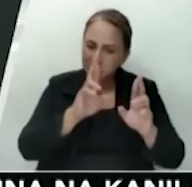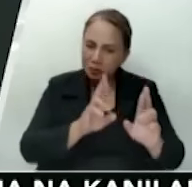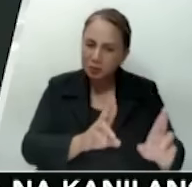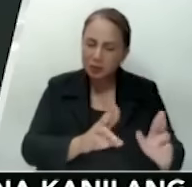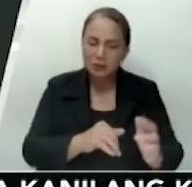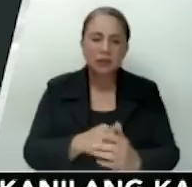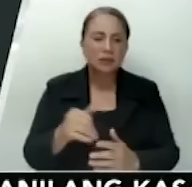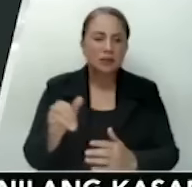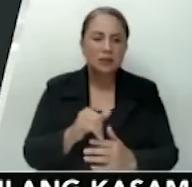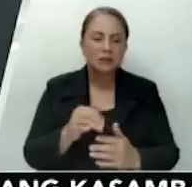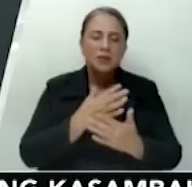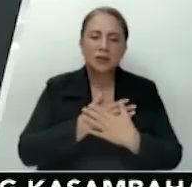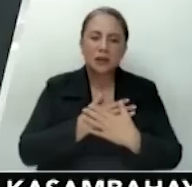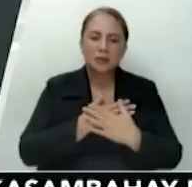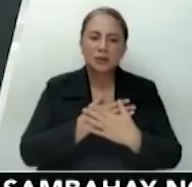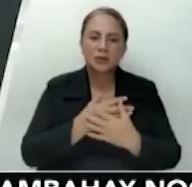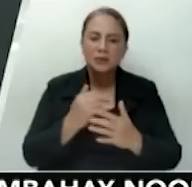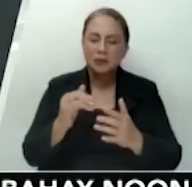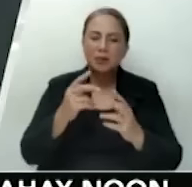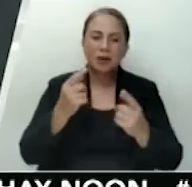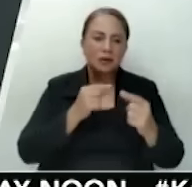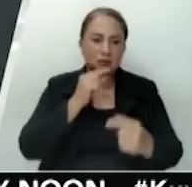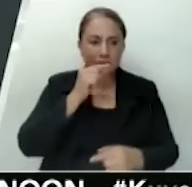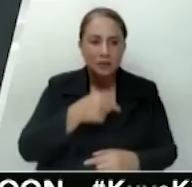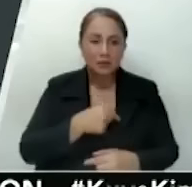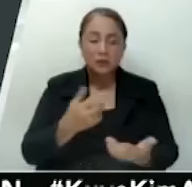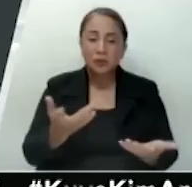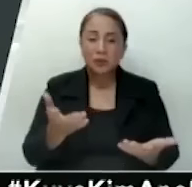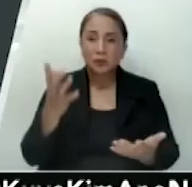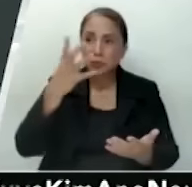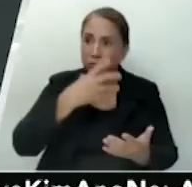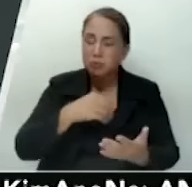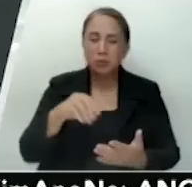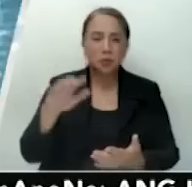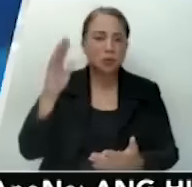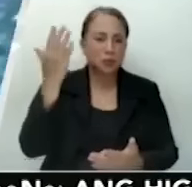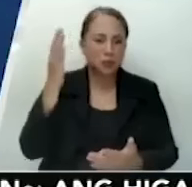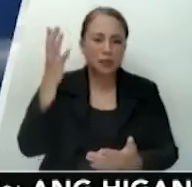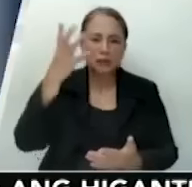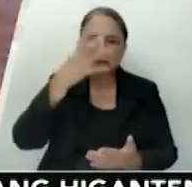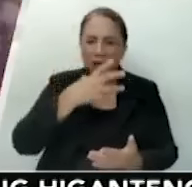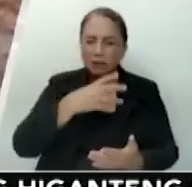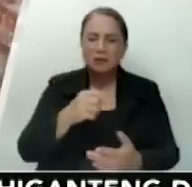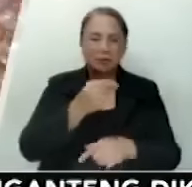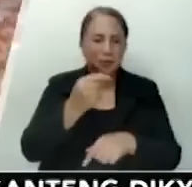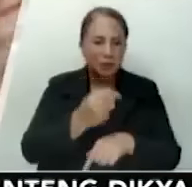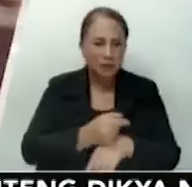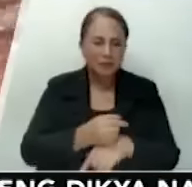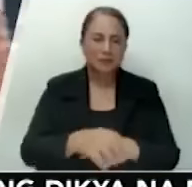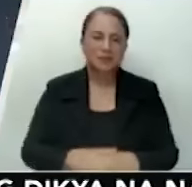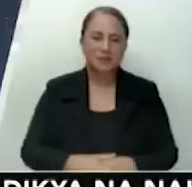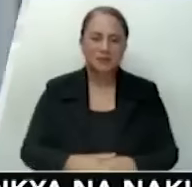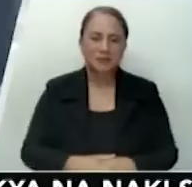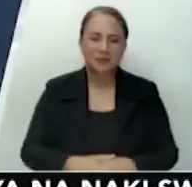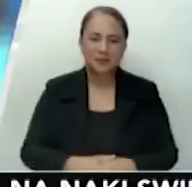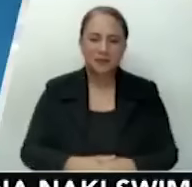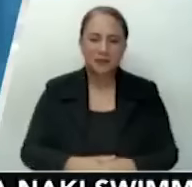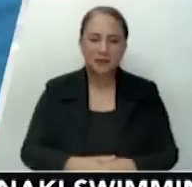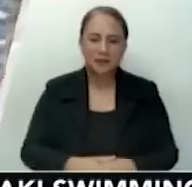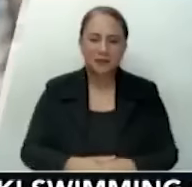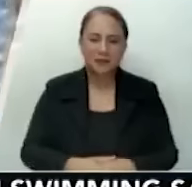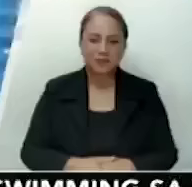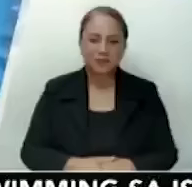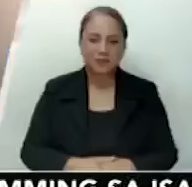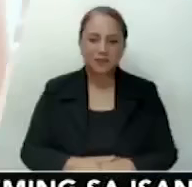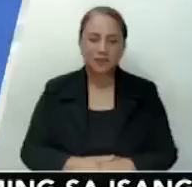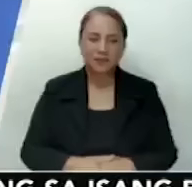mapagmahal sila sa kanilang mga bisita. Ang gaganda ng mga candidates natin ngayon, ang gaganda ng mga taga-Guimaras. Para sa GMA Integrated News, Kim Salinas ng